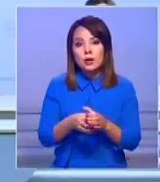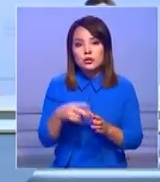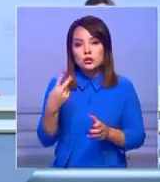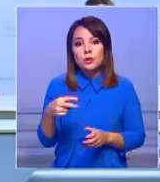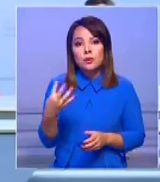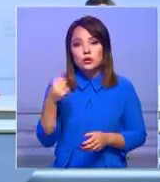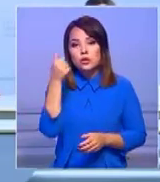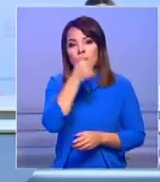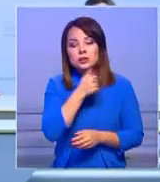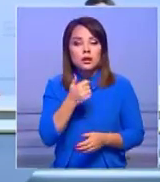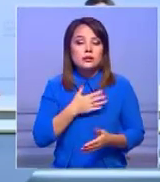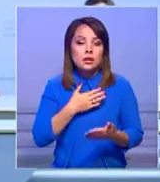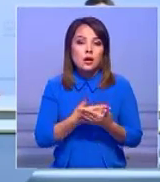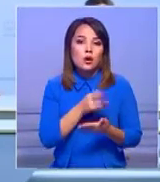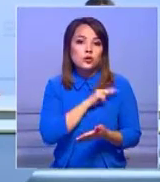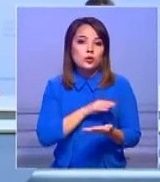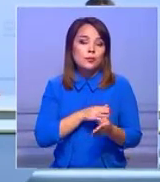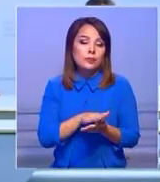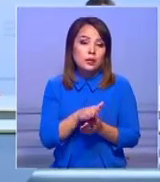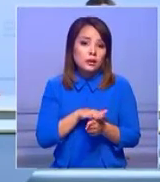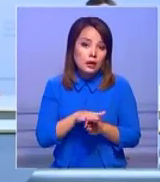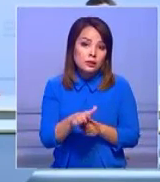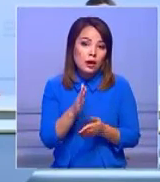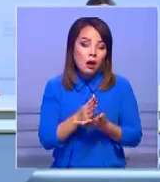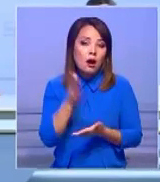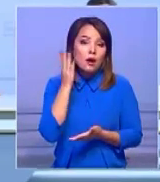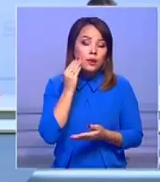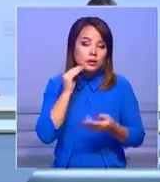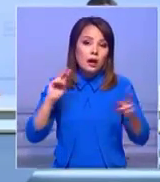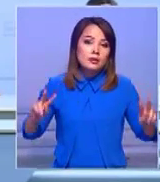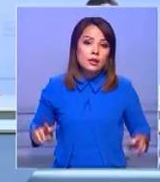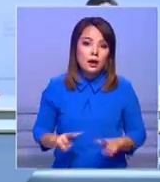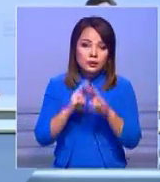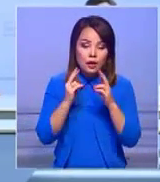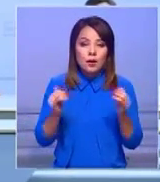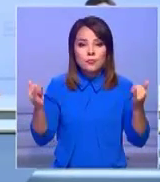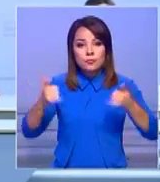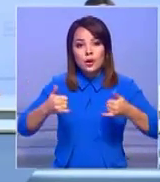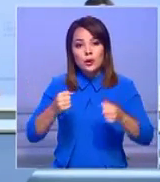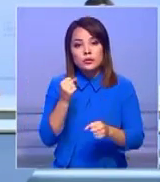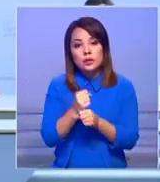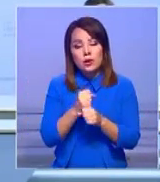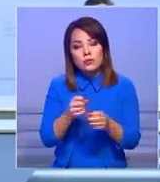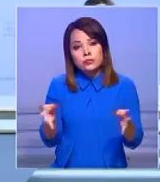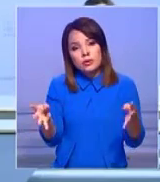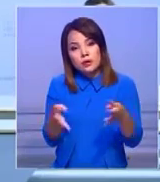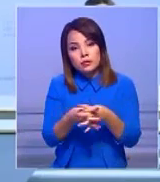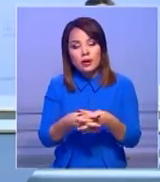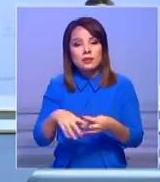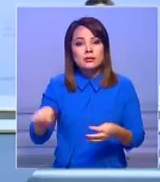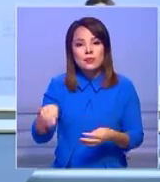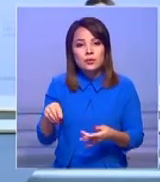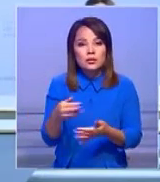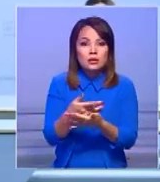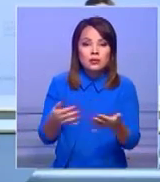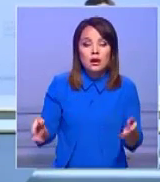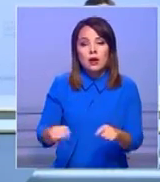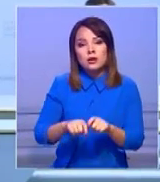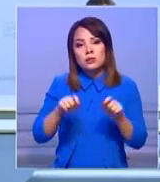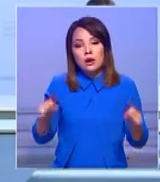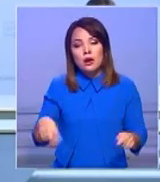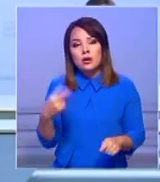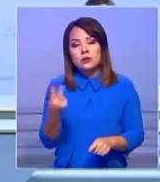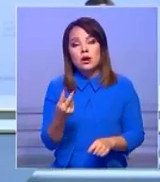24 жылдан бері қарқынды жұмыс істеп келеді. Алматы мен Астанада бетонға қосатын қоспалар өндіретін екі кәсіпорын ашқанбыз.